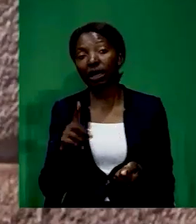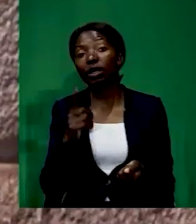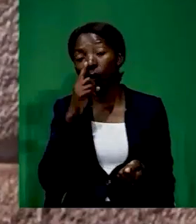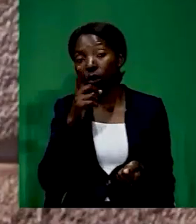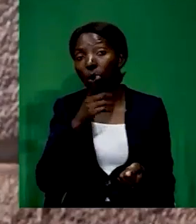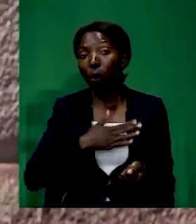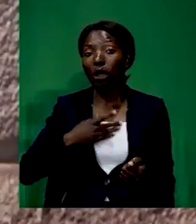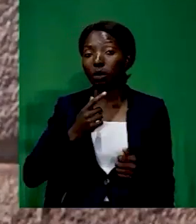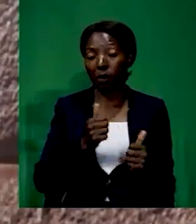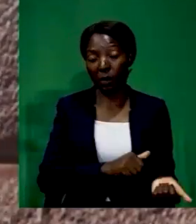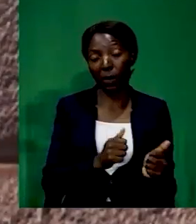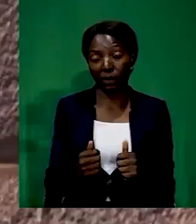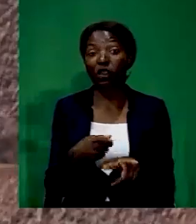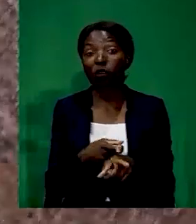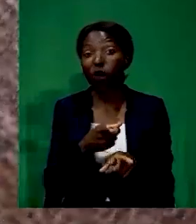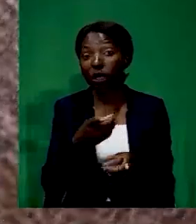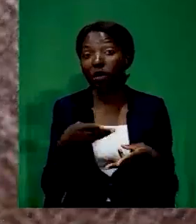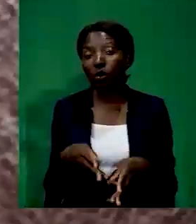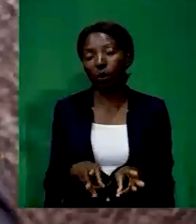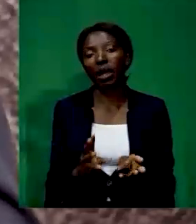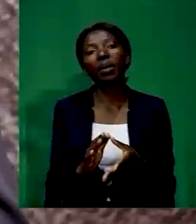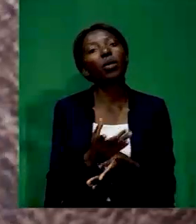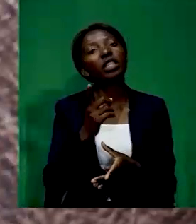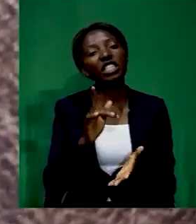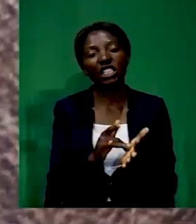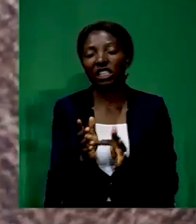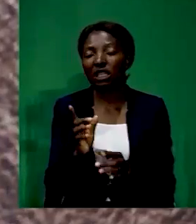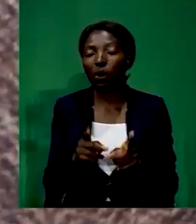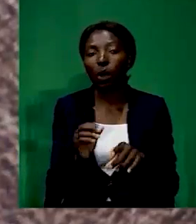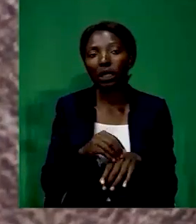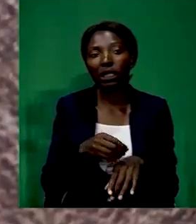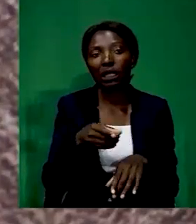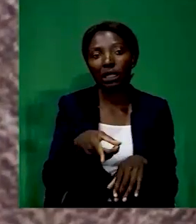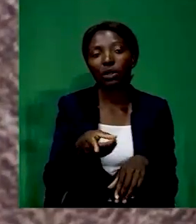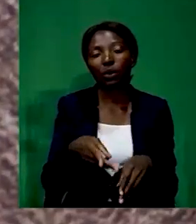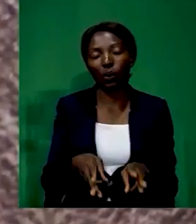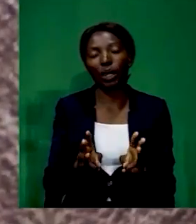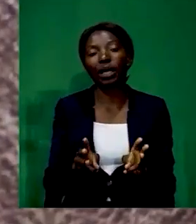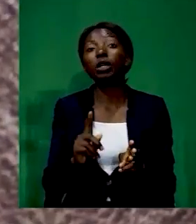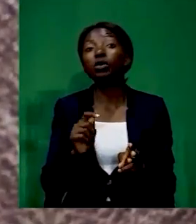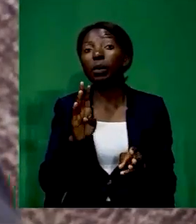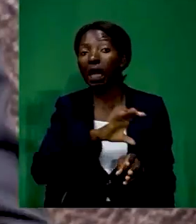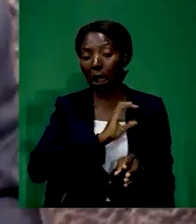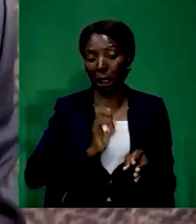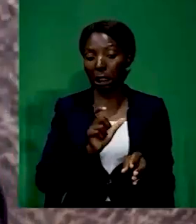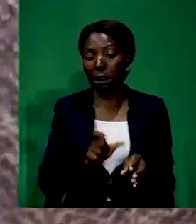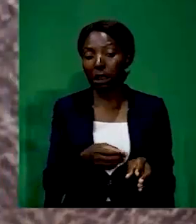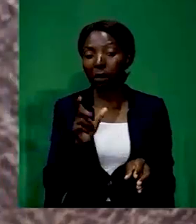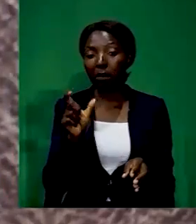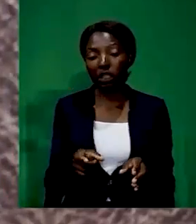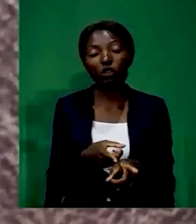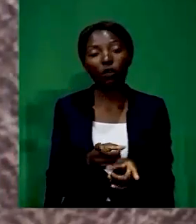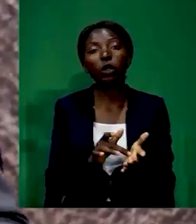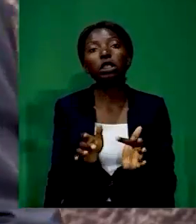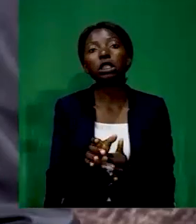woda kubhabhatidzwa tevera nzira iyi. Nekuti ndo yakafamba na Kristu, kutonzi mu Kristu, kutevera matsiko a